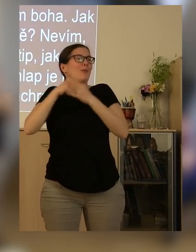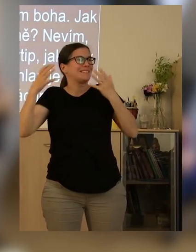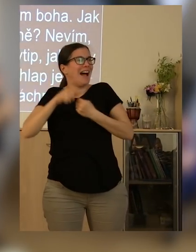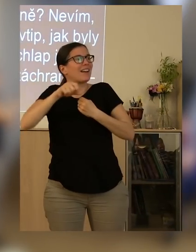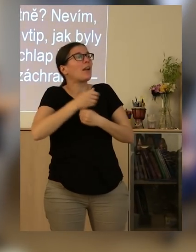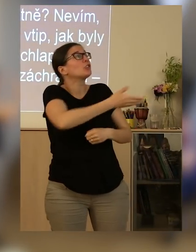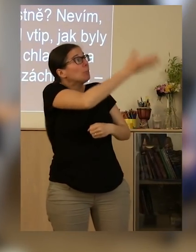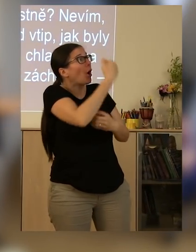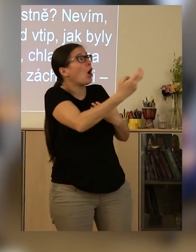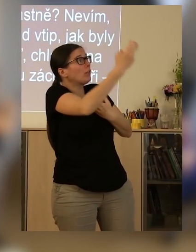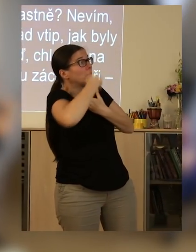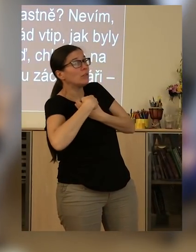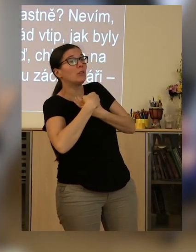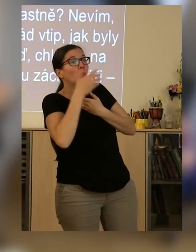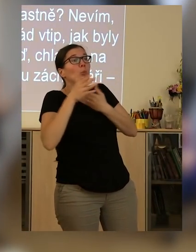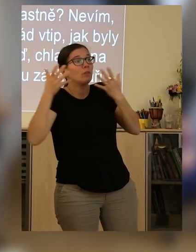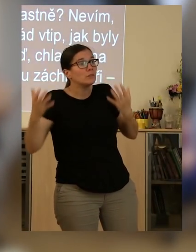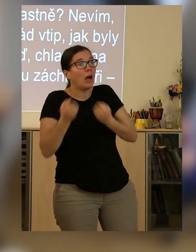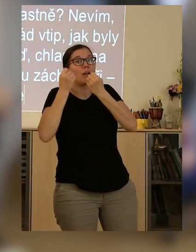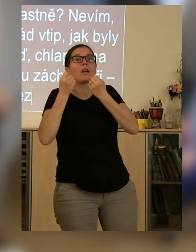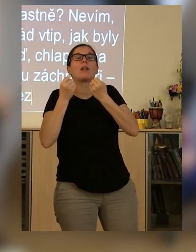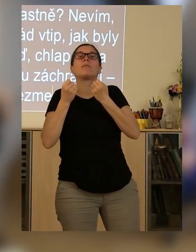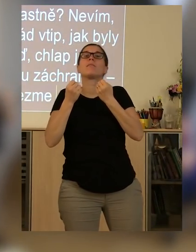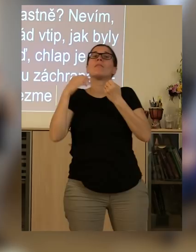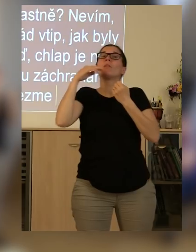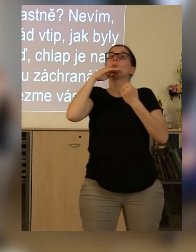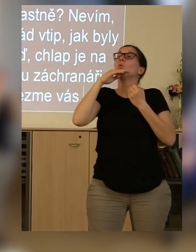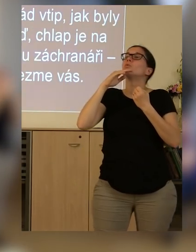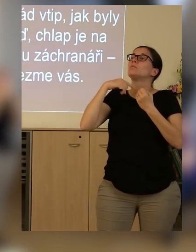odvezeme. A chlap říká, Bůh mi řekl, že mě zachrání.